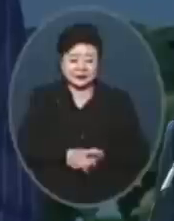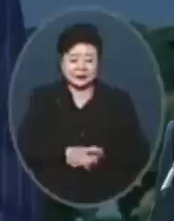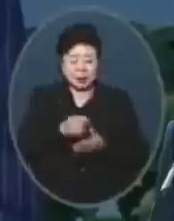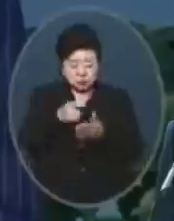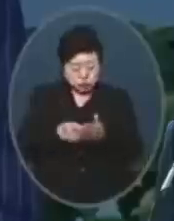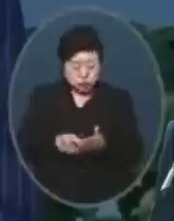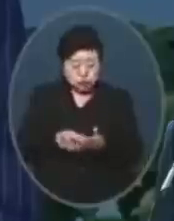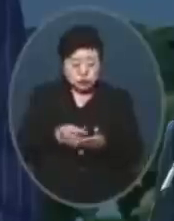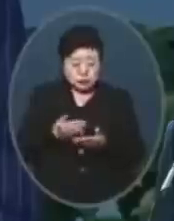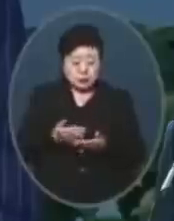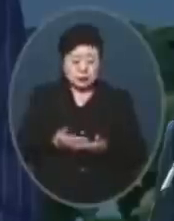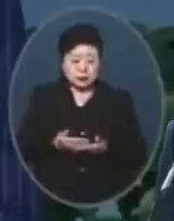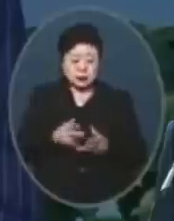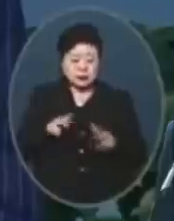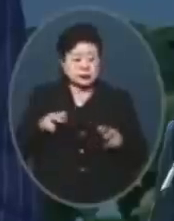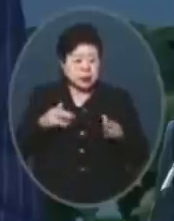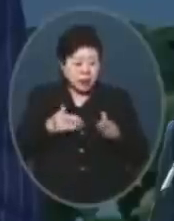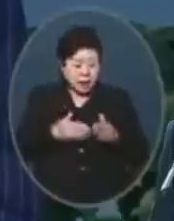수술을 받을 날짜를 정해서